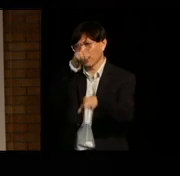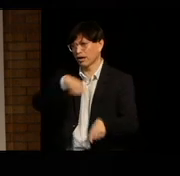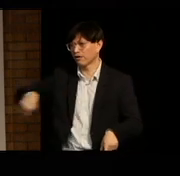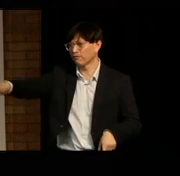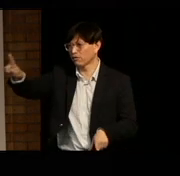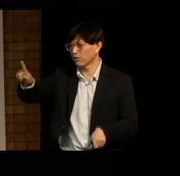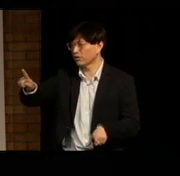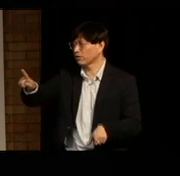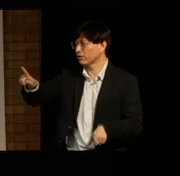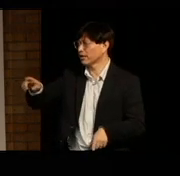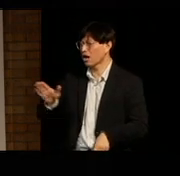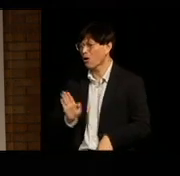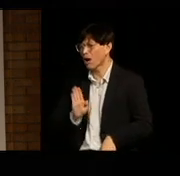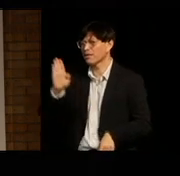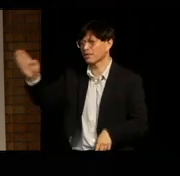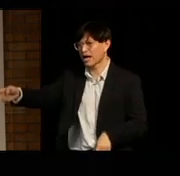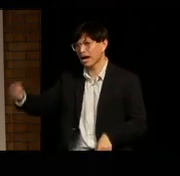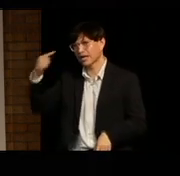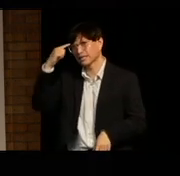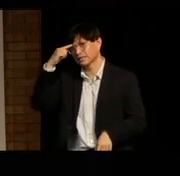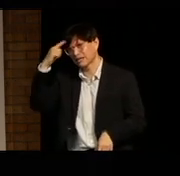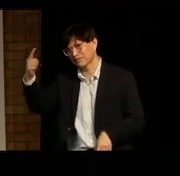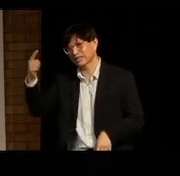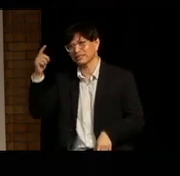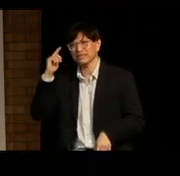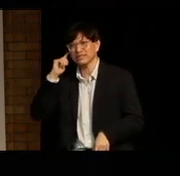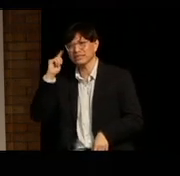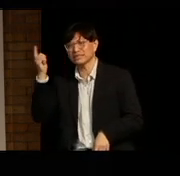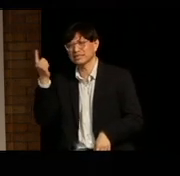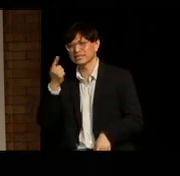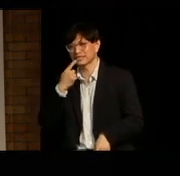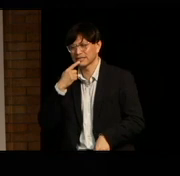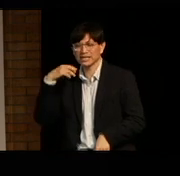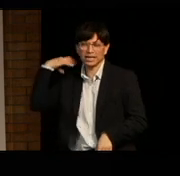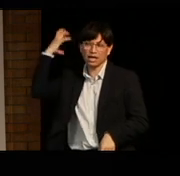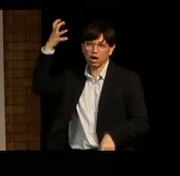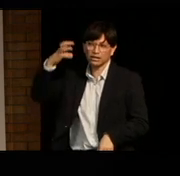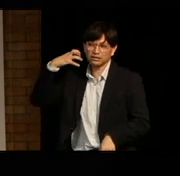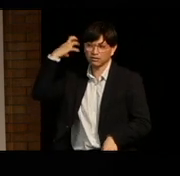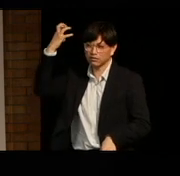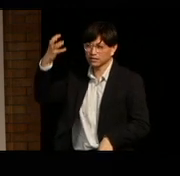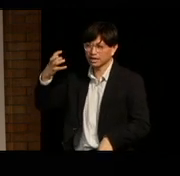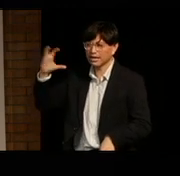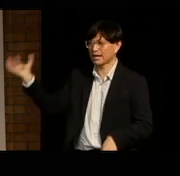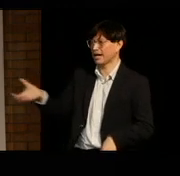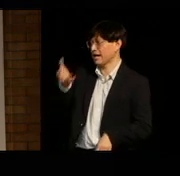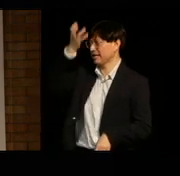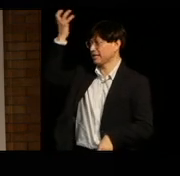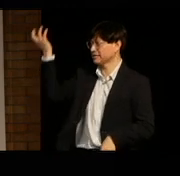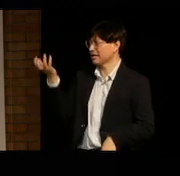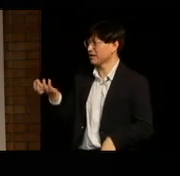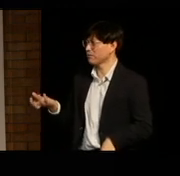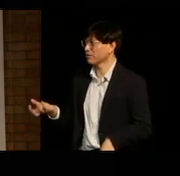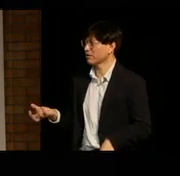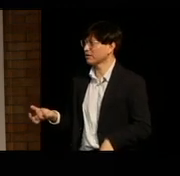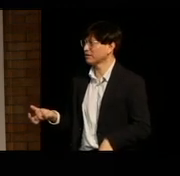o comunque di andare sapendo che potete ascoltare sapendo che potete ricevere una parola o anche per esempio con Luigi ins stiamo tantissim